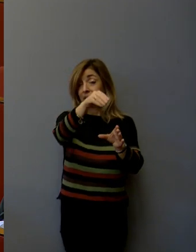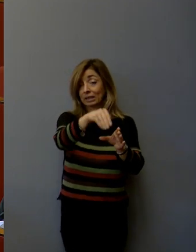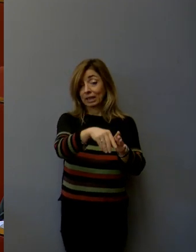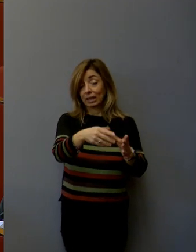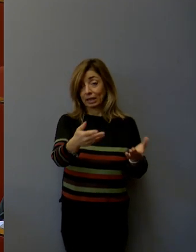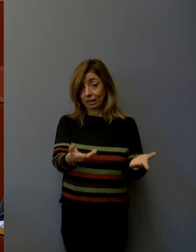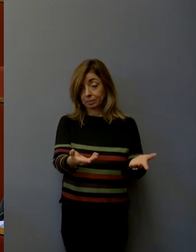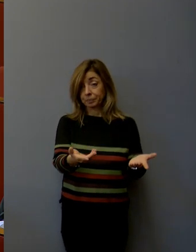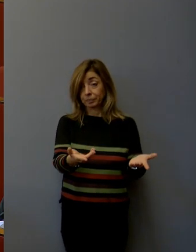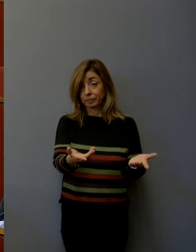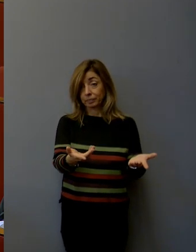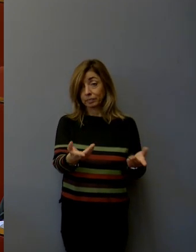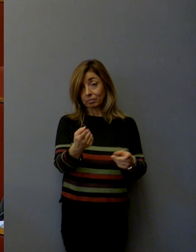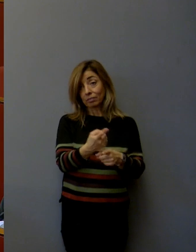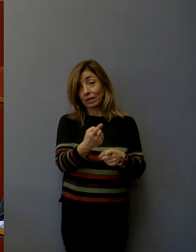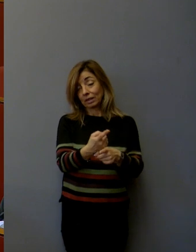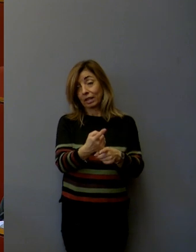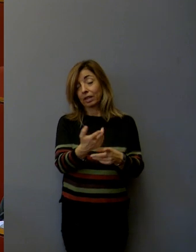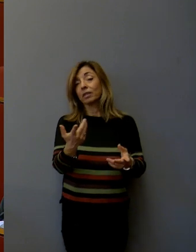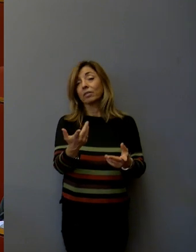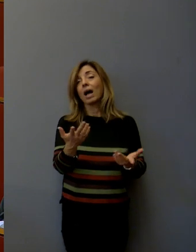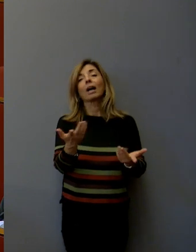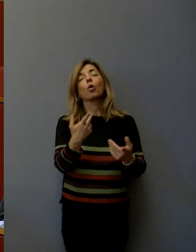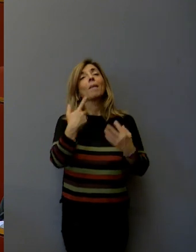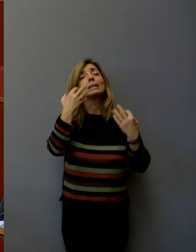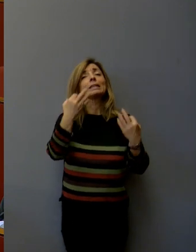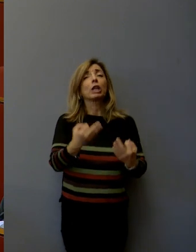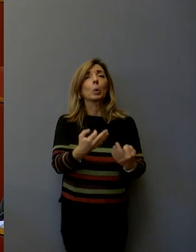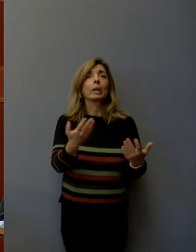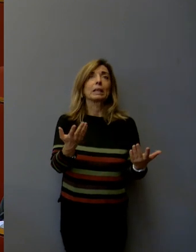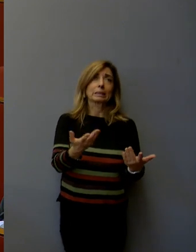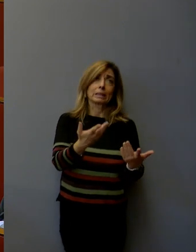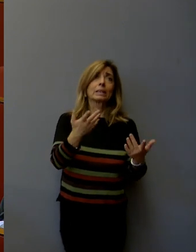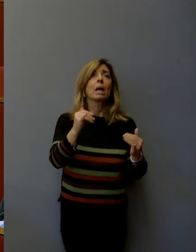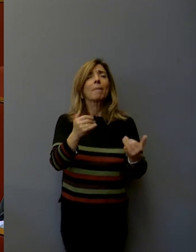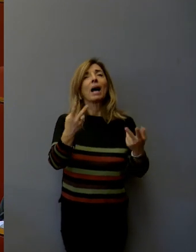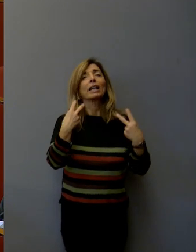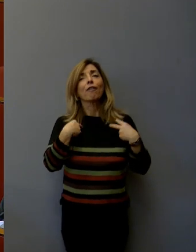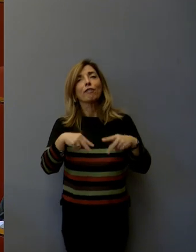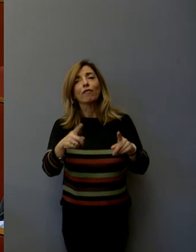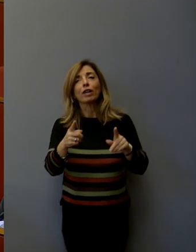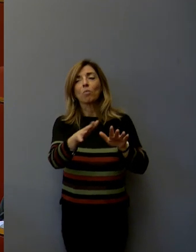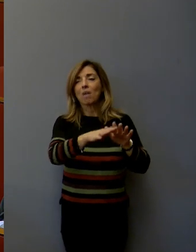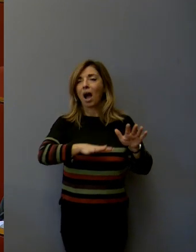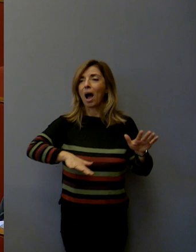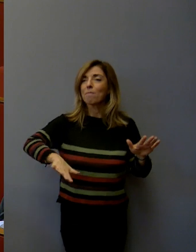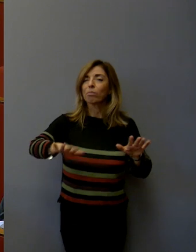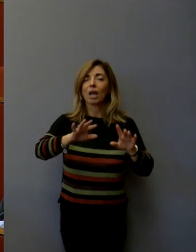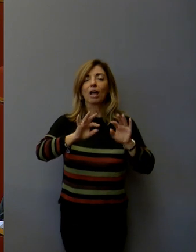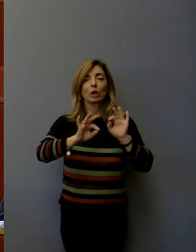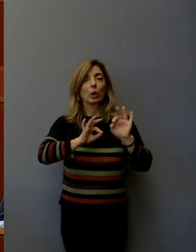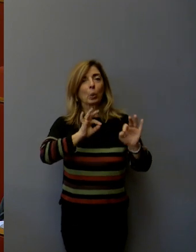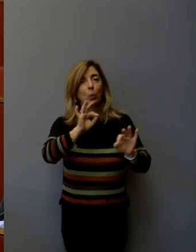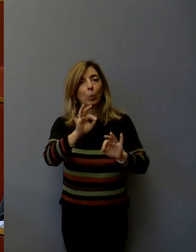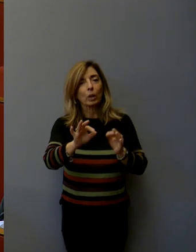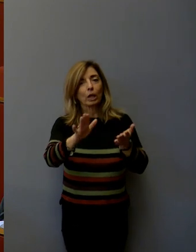la sicurezza ma proprio il fatto di poter vivere in un ambiente dignitoso curato dove i nostri bambini passano tantissimo del